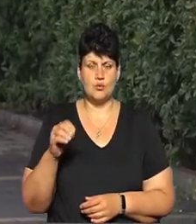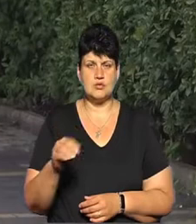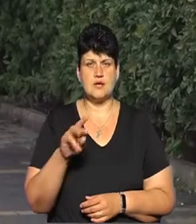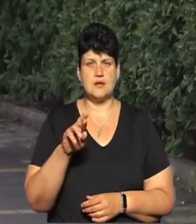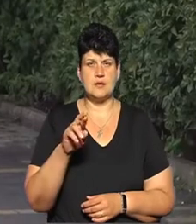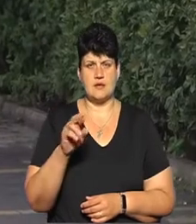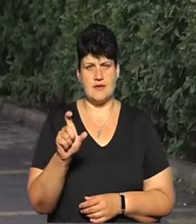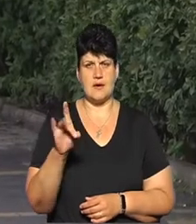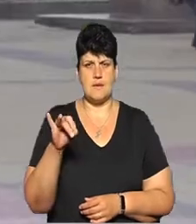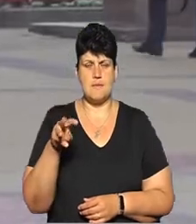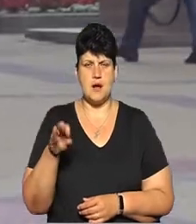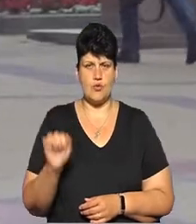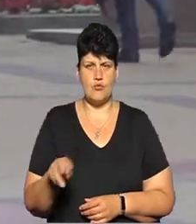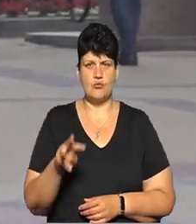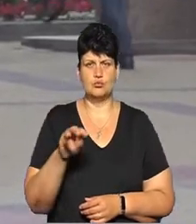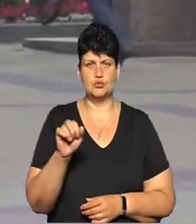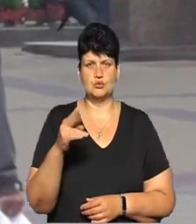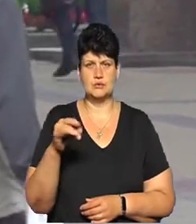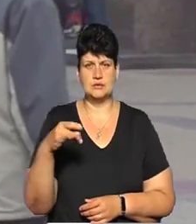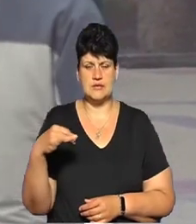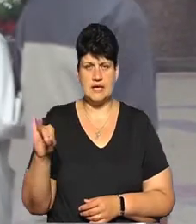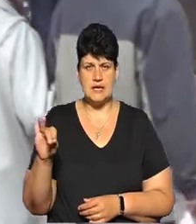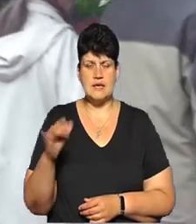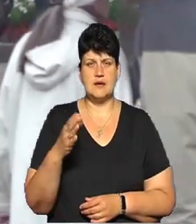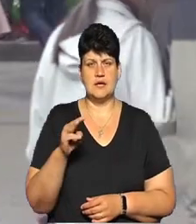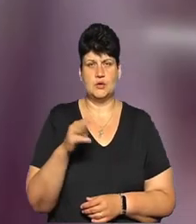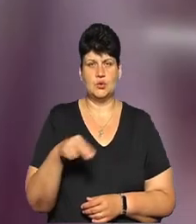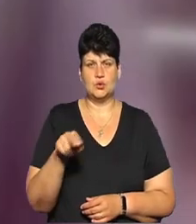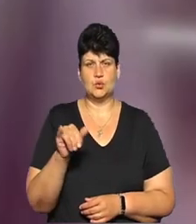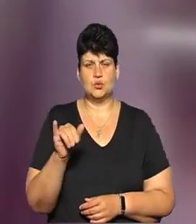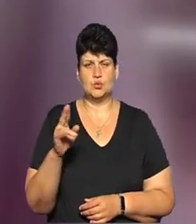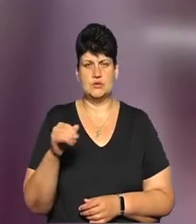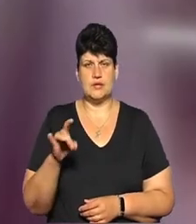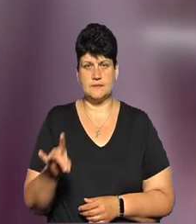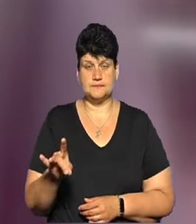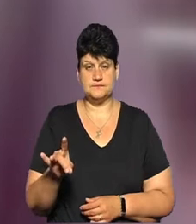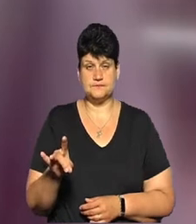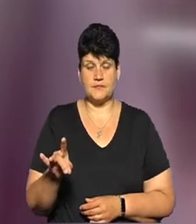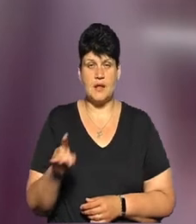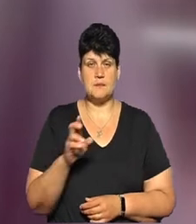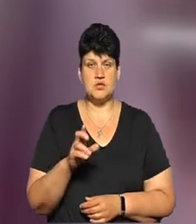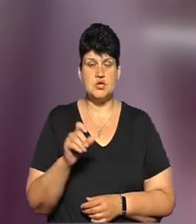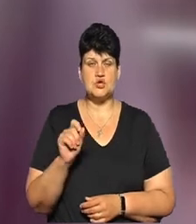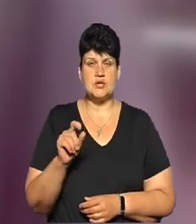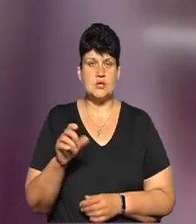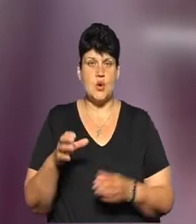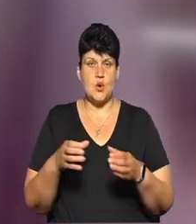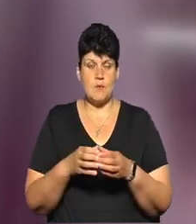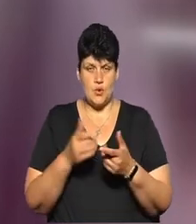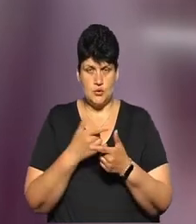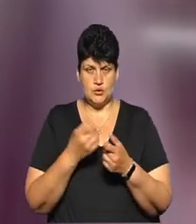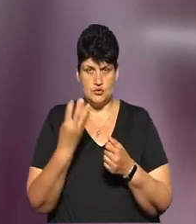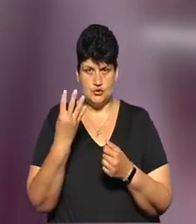Ярослава Мудрого, Віктора Горейди та Івана Дудара, розповів голова громади Сергій Надал. У Більше-Золотецькій громаді оголосили 4 дні